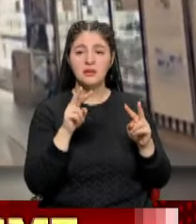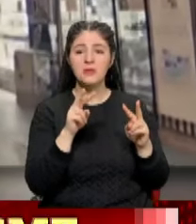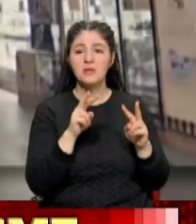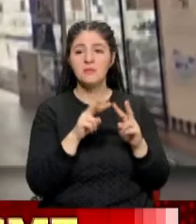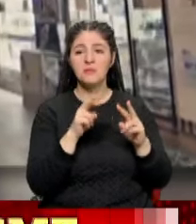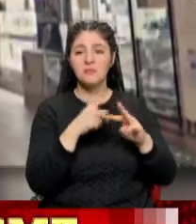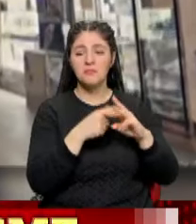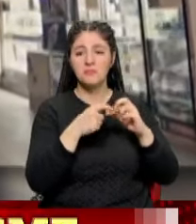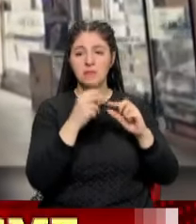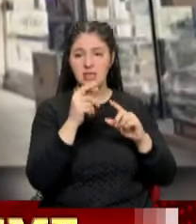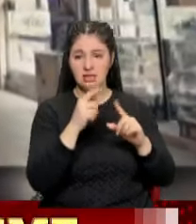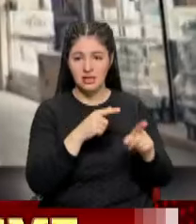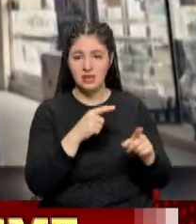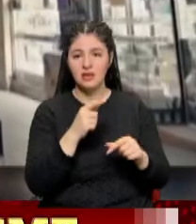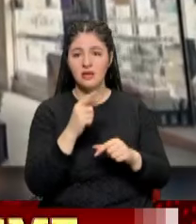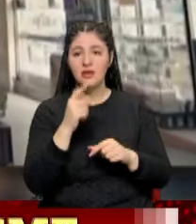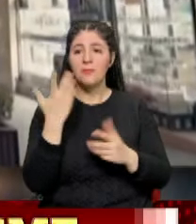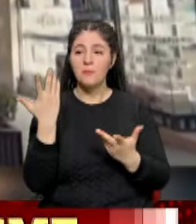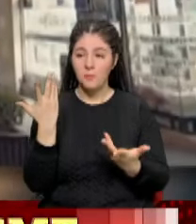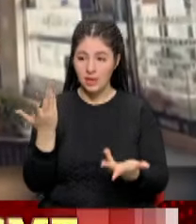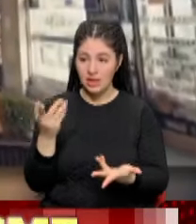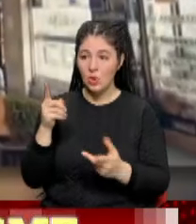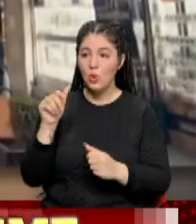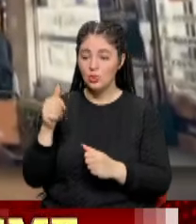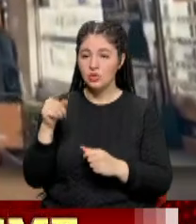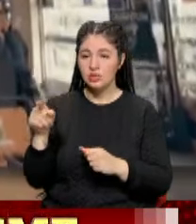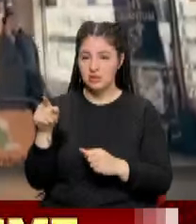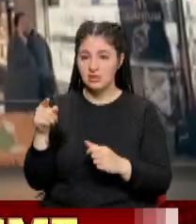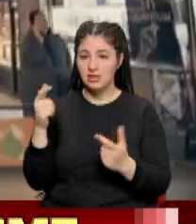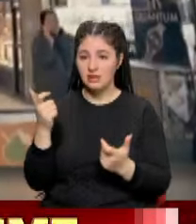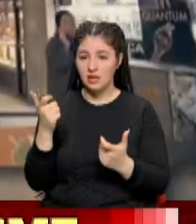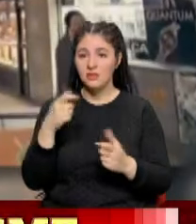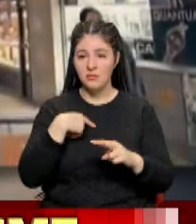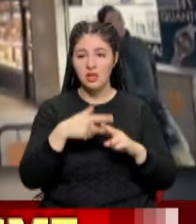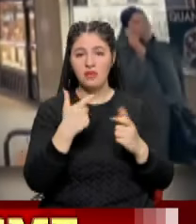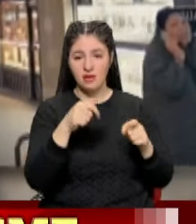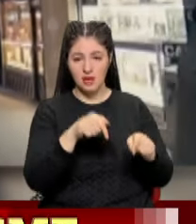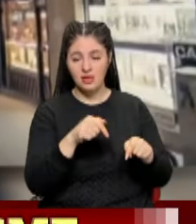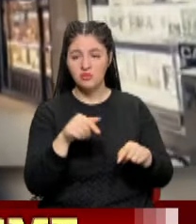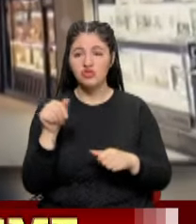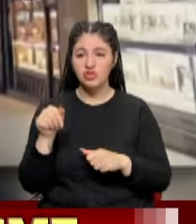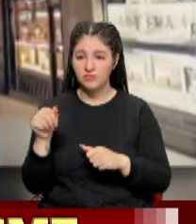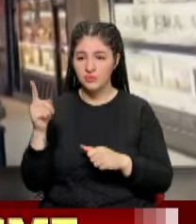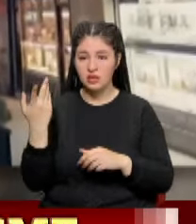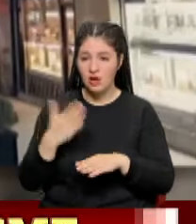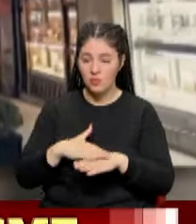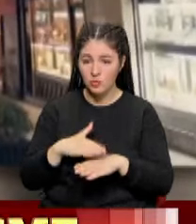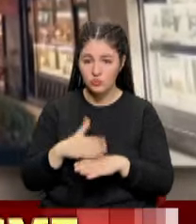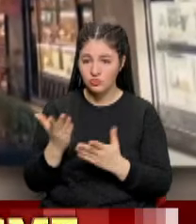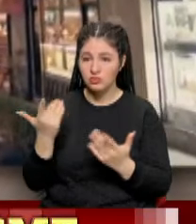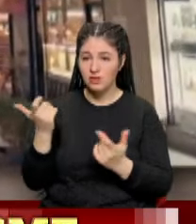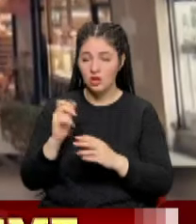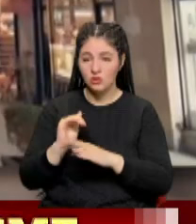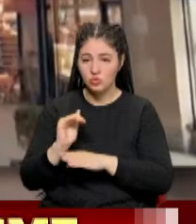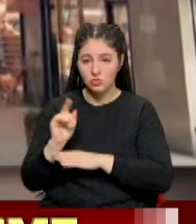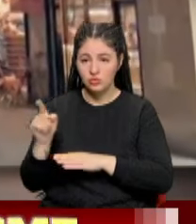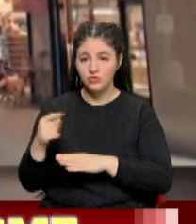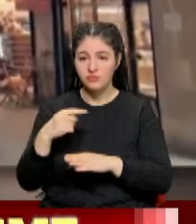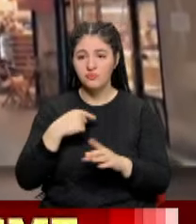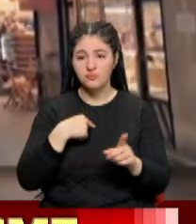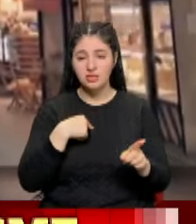Hüseyinoğlu. Peki o gün siz ne yaşadınız? Şimdi ne yapıyorsunuz? Nerede kalıyorsunuz?